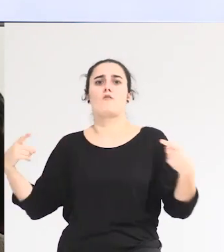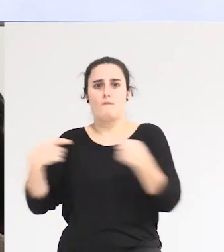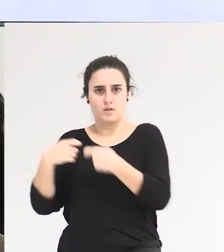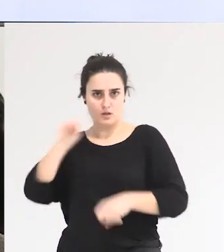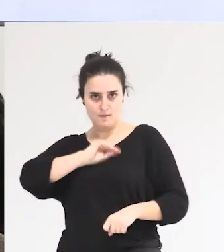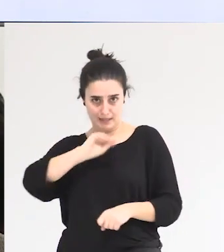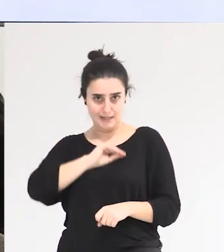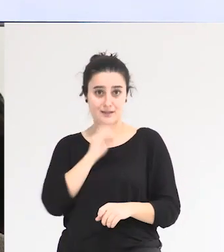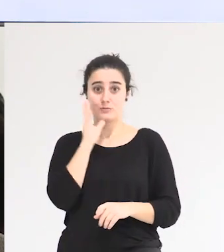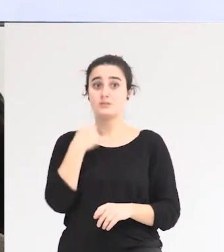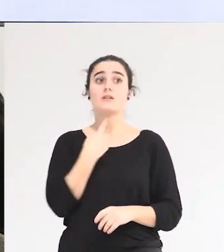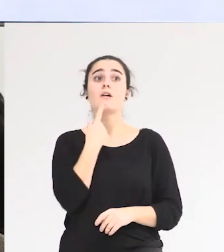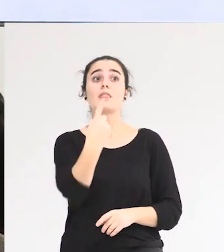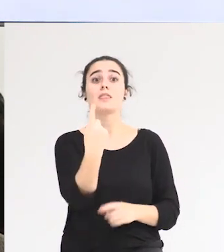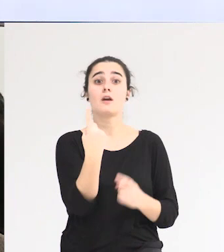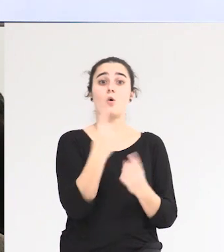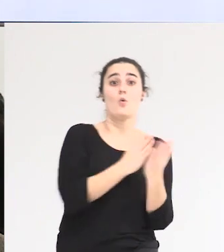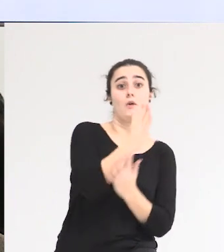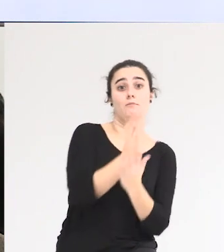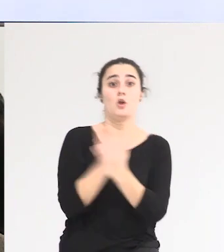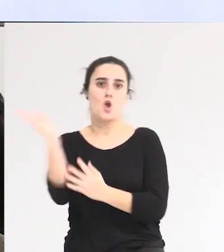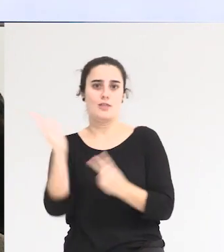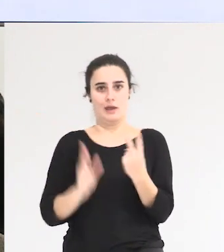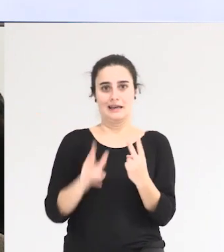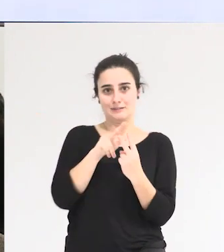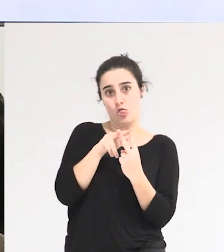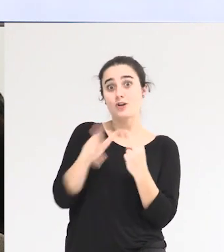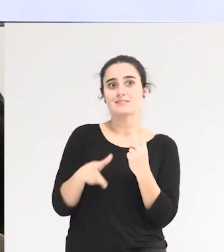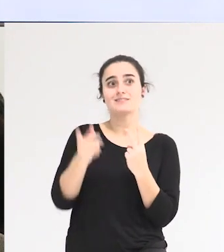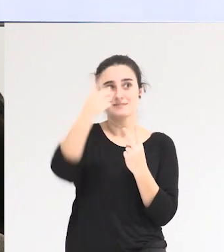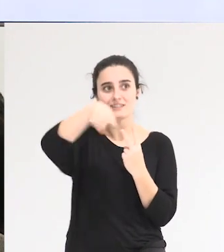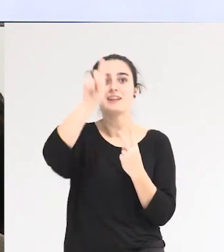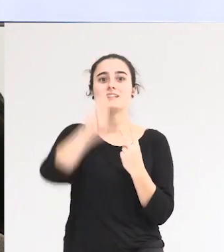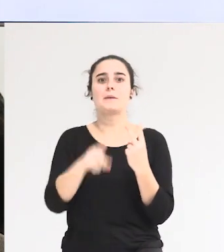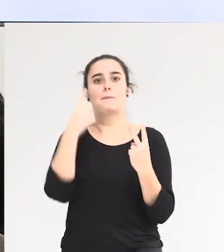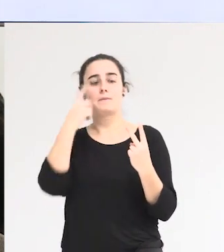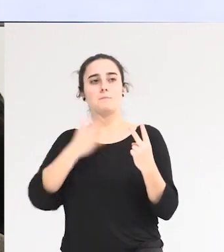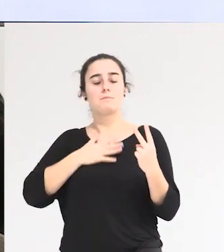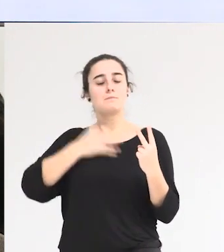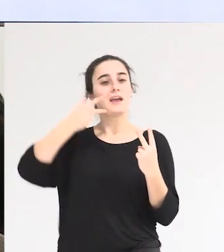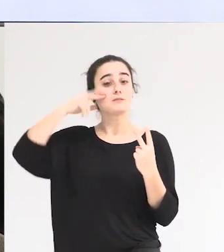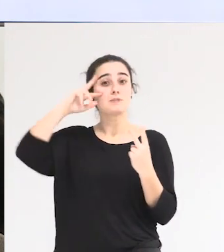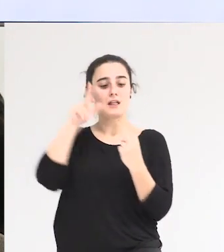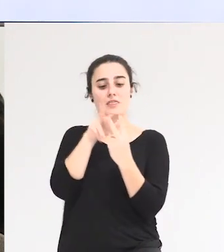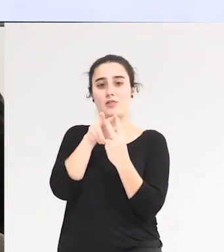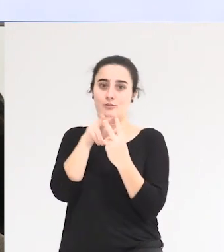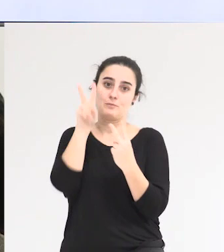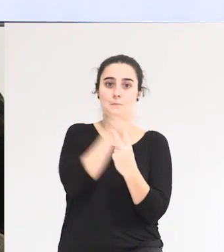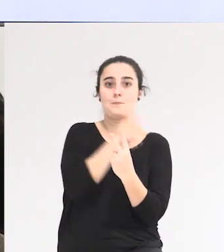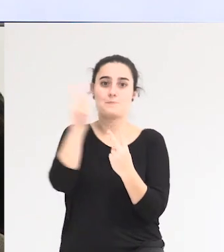Orduan botako dizuet bat eta gero bestea. Eta horrela zuek ere izango zareten ere esperientzia ambivalente honen